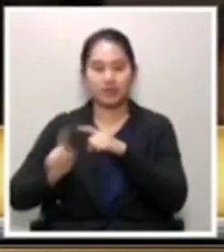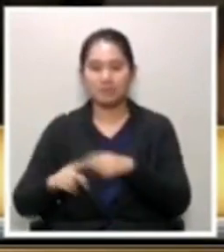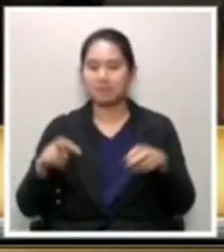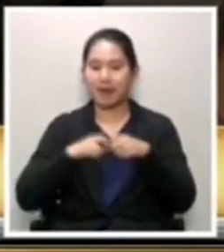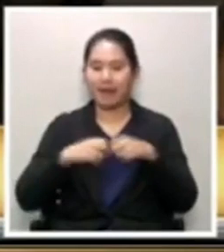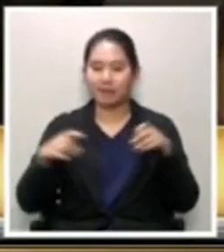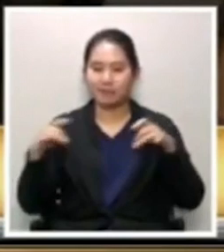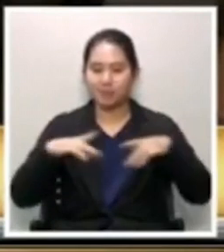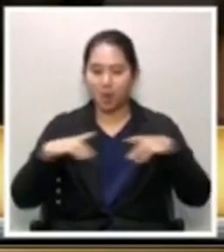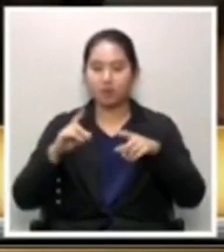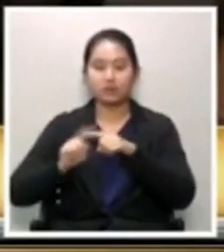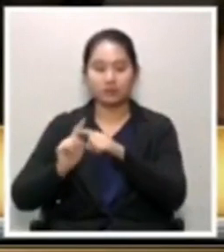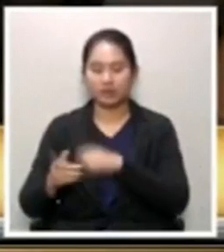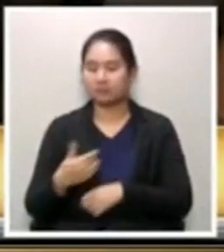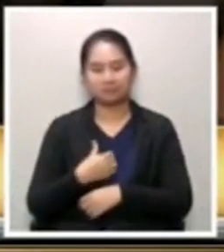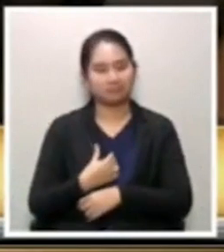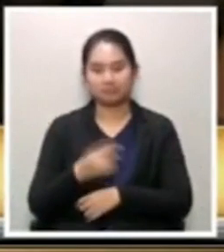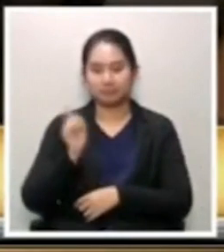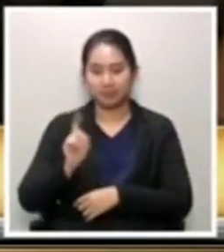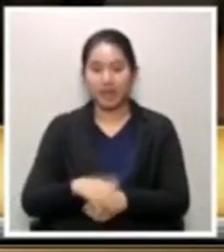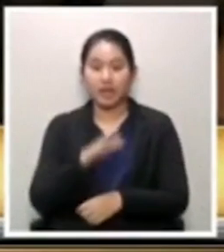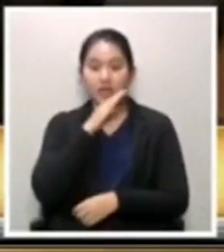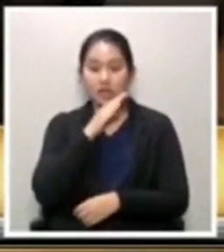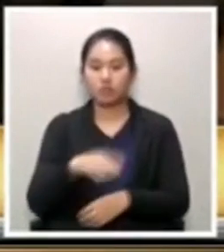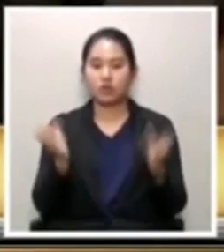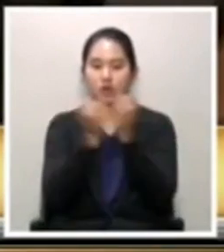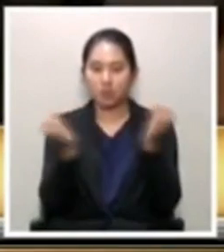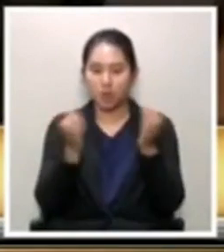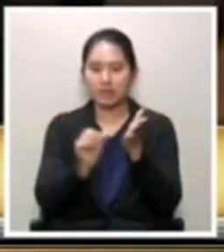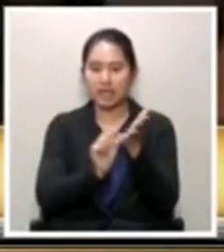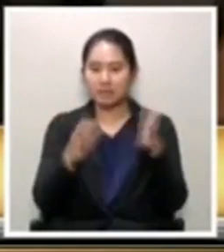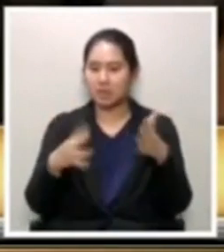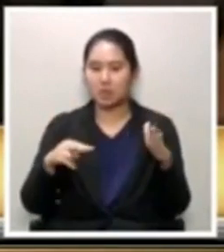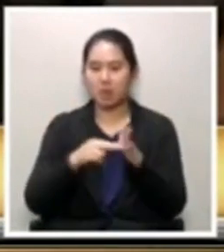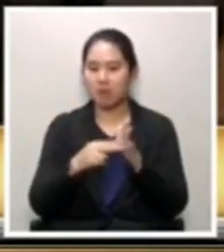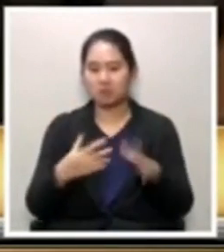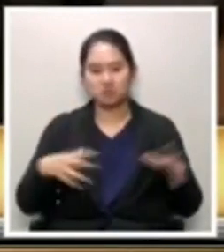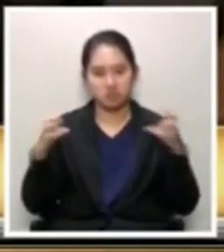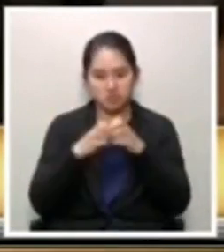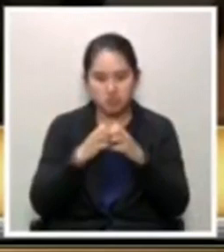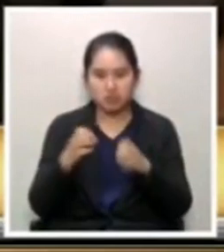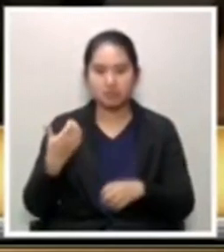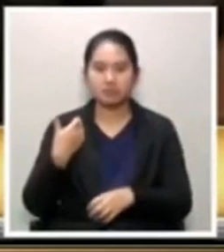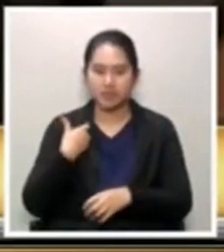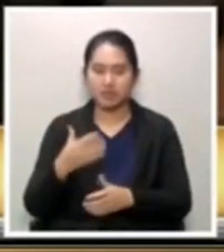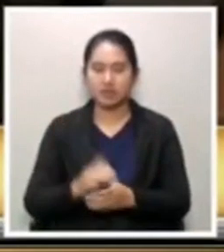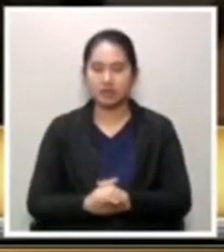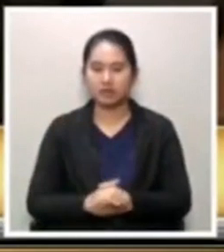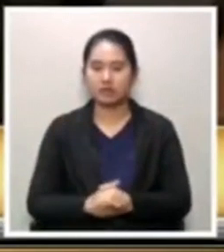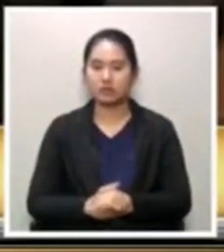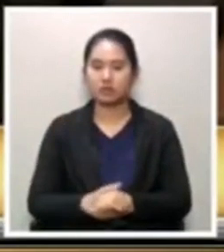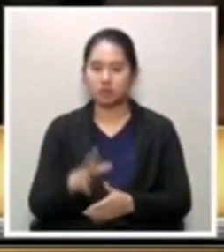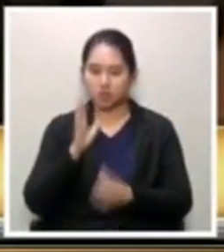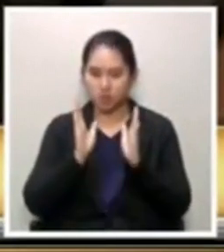งตรงกันข้ามครับท่านประธานยิ่งไม่แก้ยิ่งวุ่นวายครับยิ่งไม่แก้ยิ่งทําให้คนอยากแ